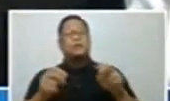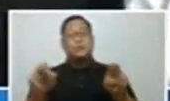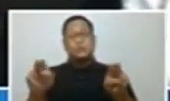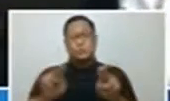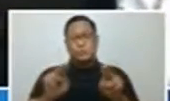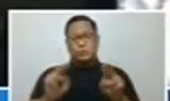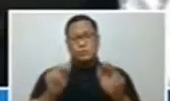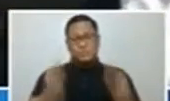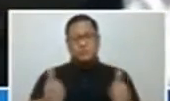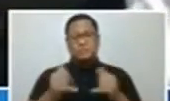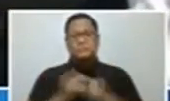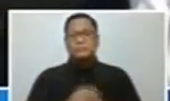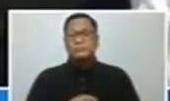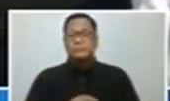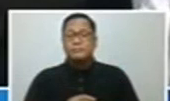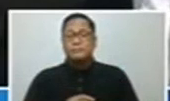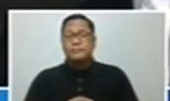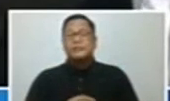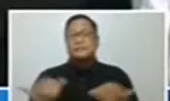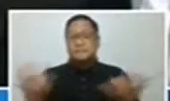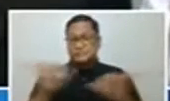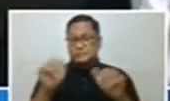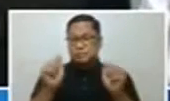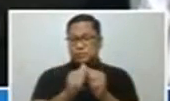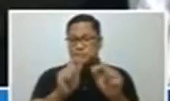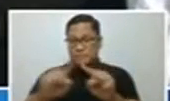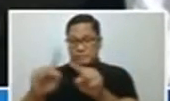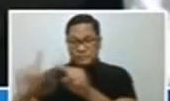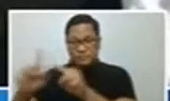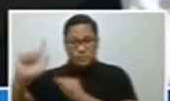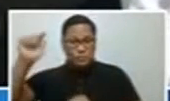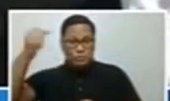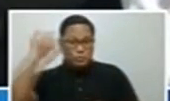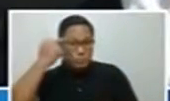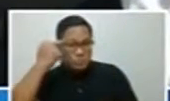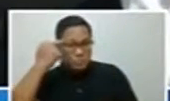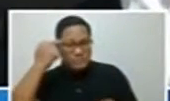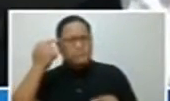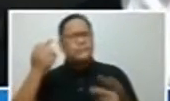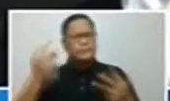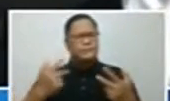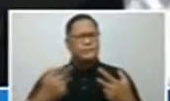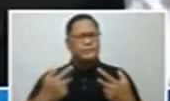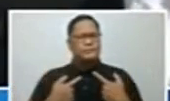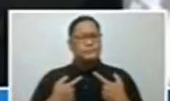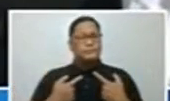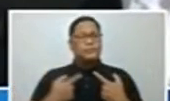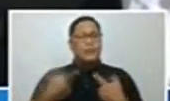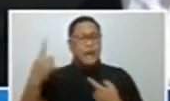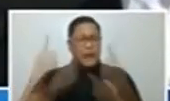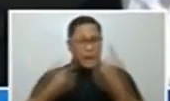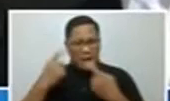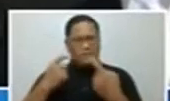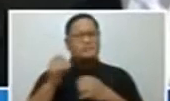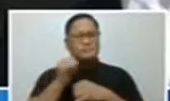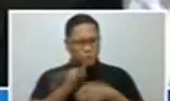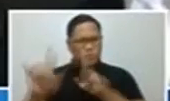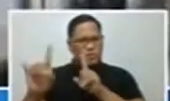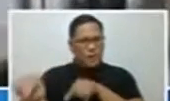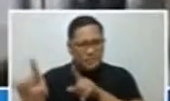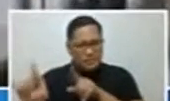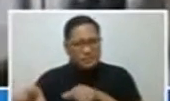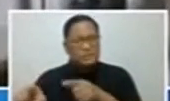Upang sumagot sa mga tanong ng bayan, maya-maya lang makakasama natin sa programa sila Department of Interior and Local Government Secretary Ed